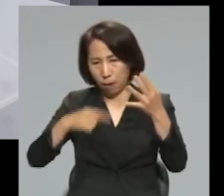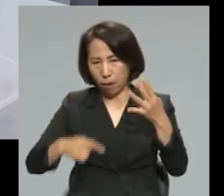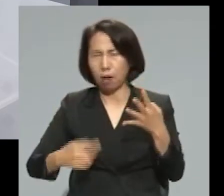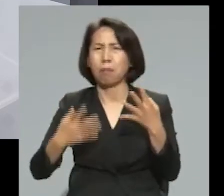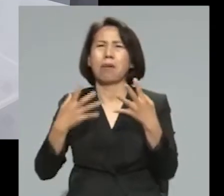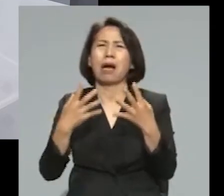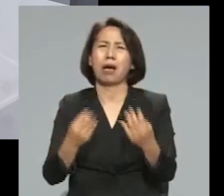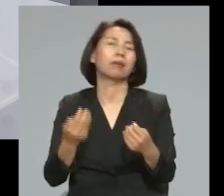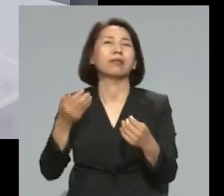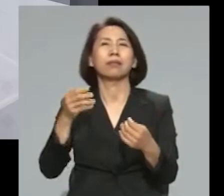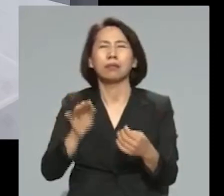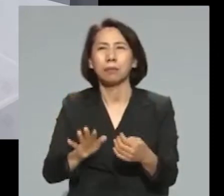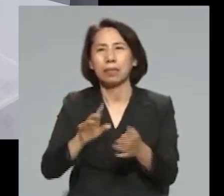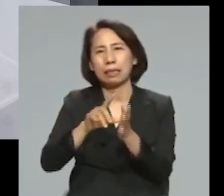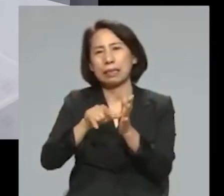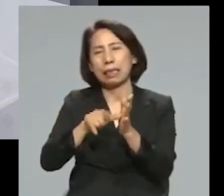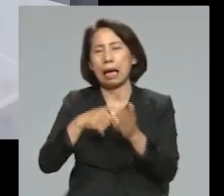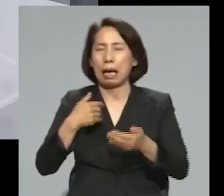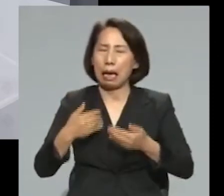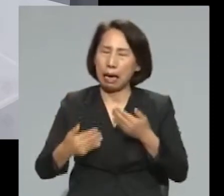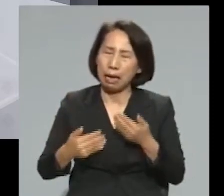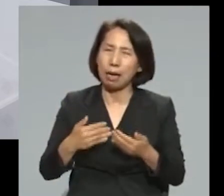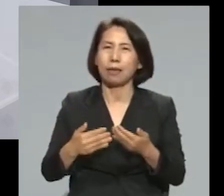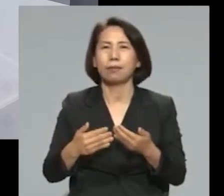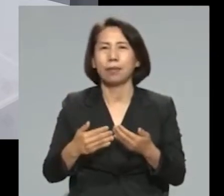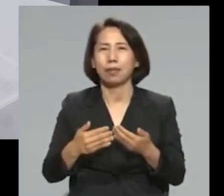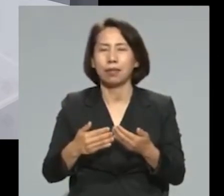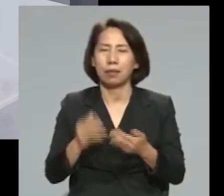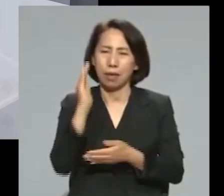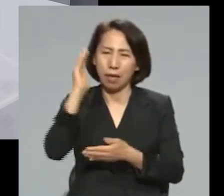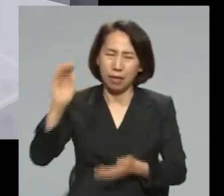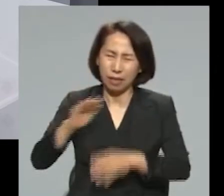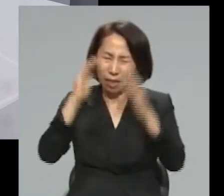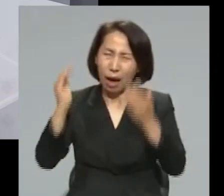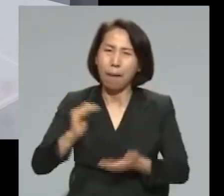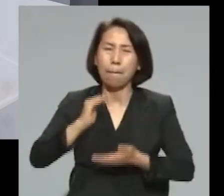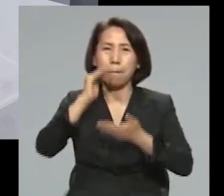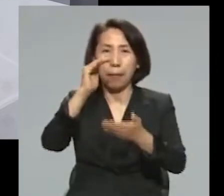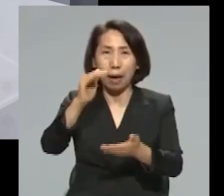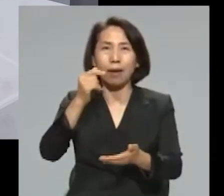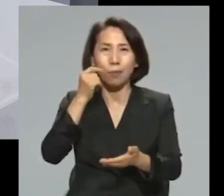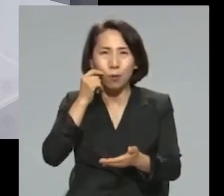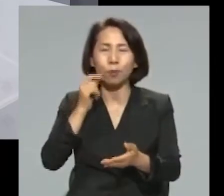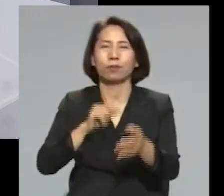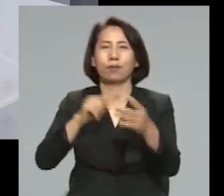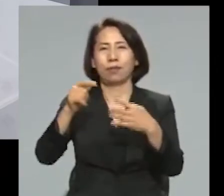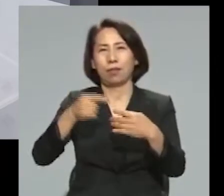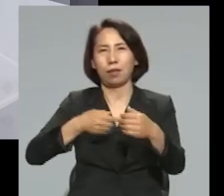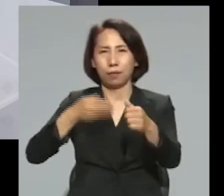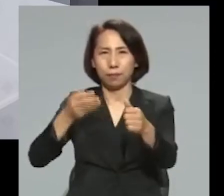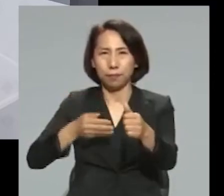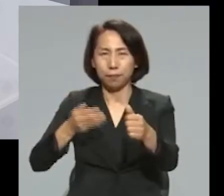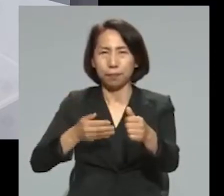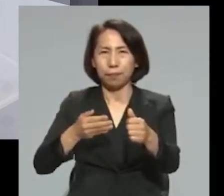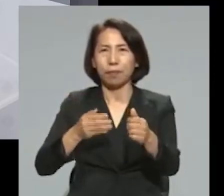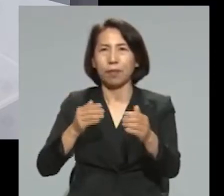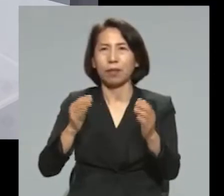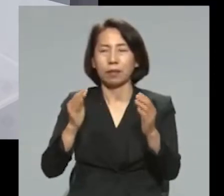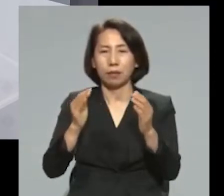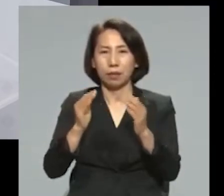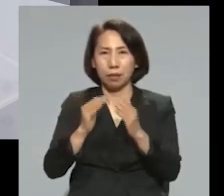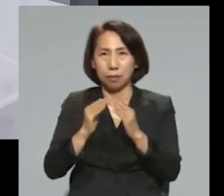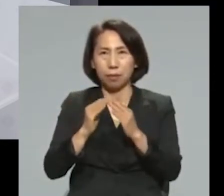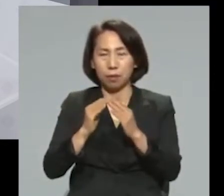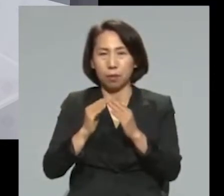많이 있습니다만 시간 관계상 거론하지 못한 점 널리 이해해 주시고 집으로